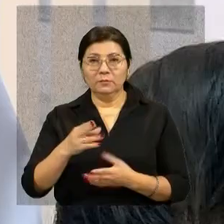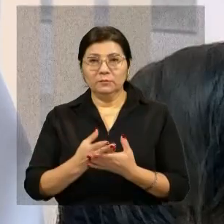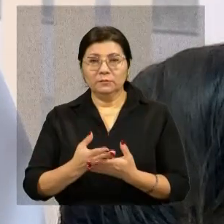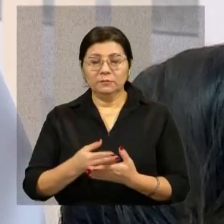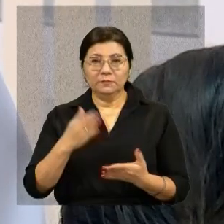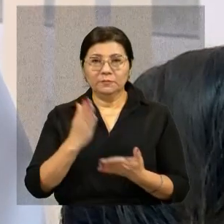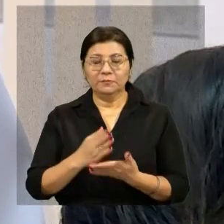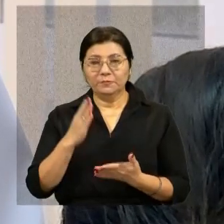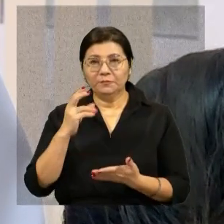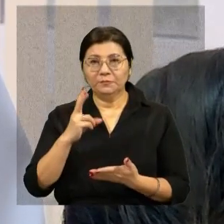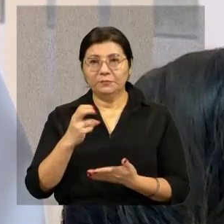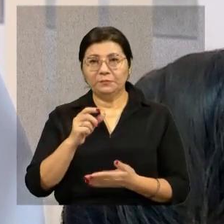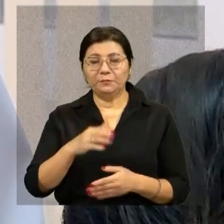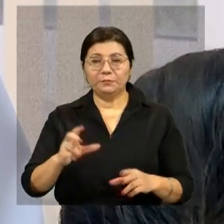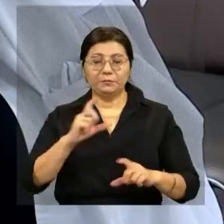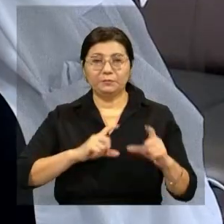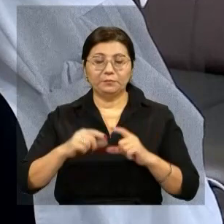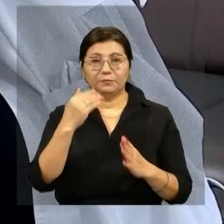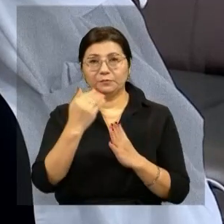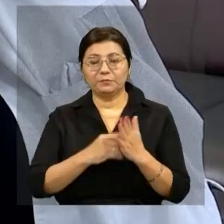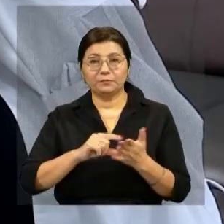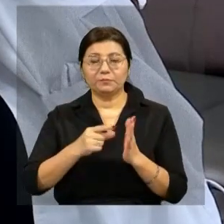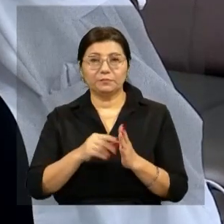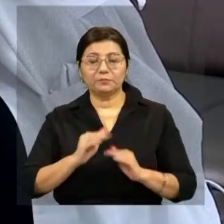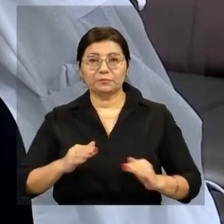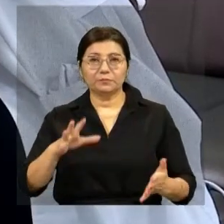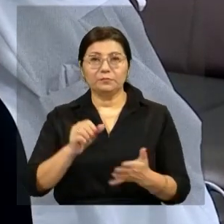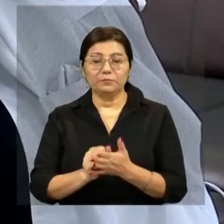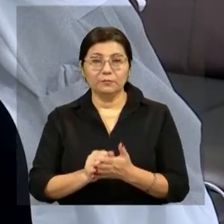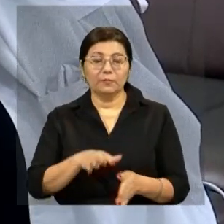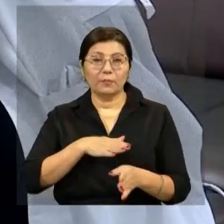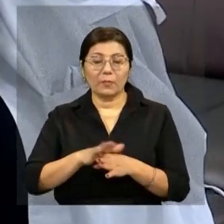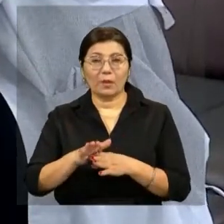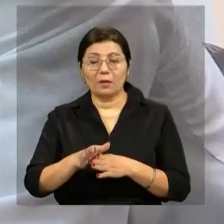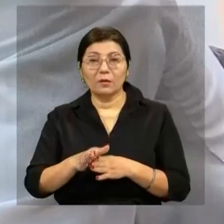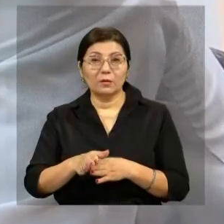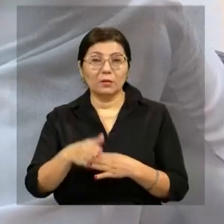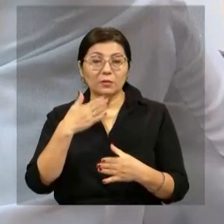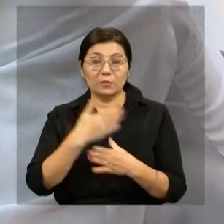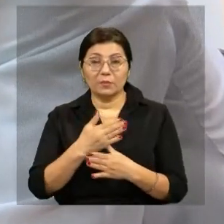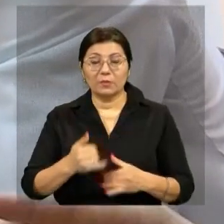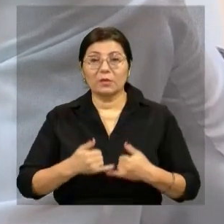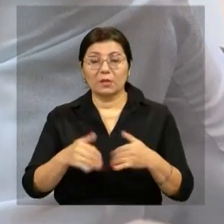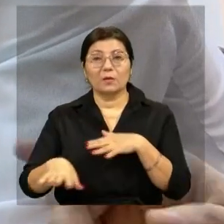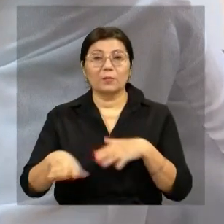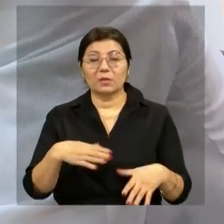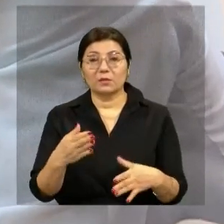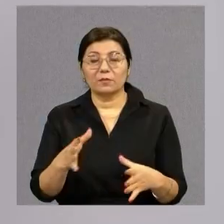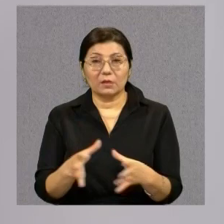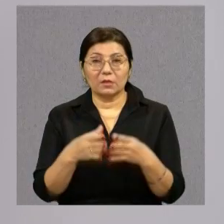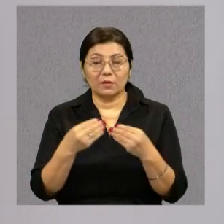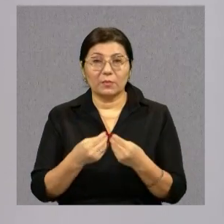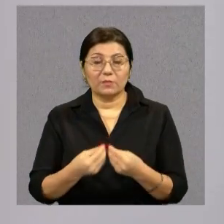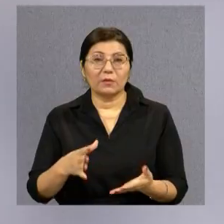более 200 студентов, в основном из младших курсов. Ребята занимаются организацией материальной и продуктовой помощи для нуждающихся семей, выезжают в центры для